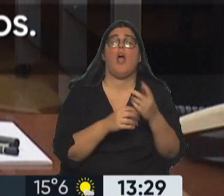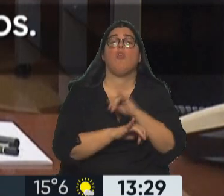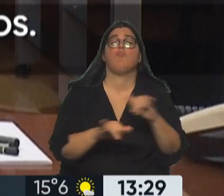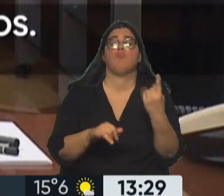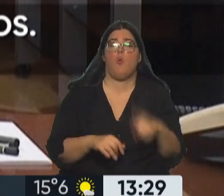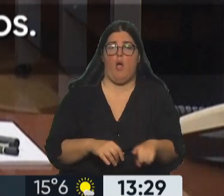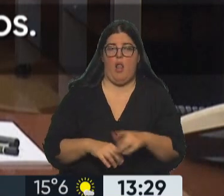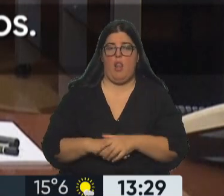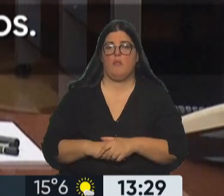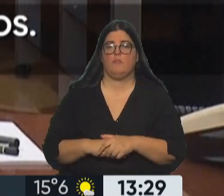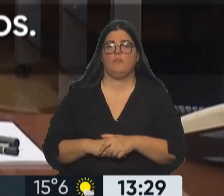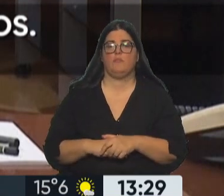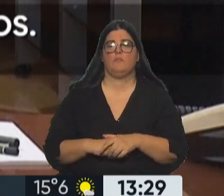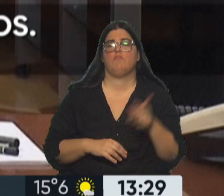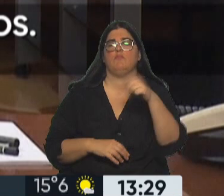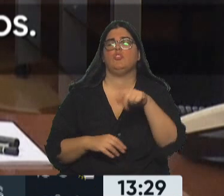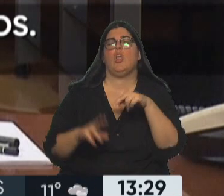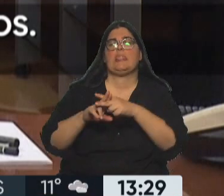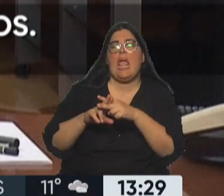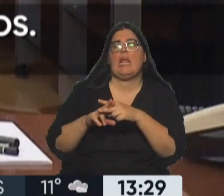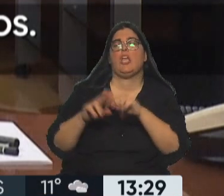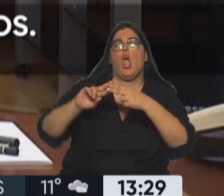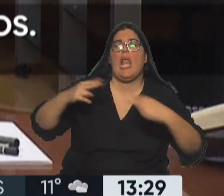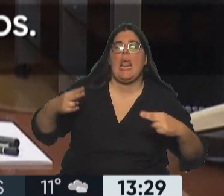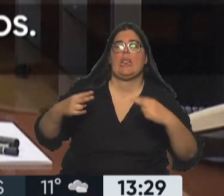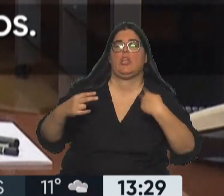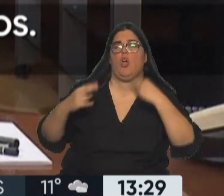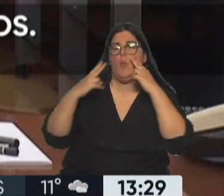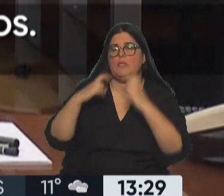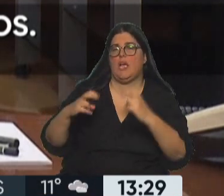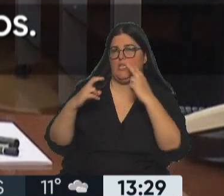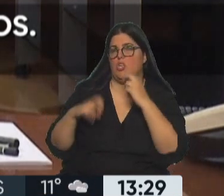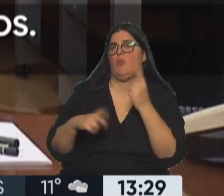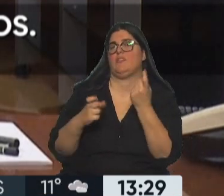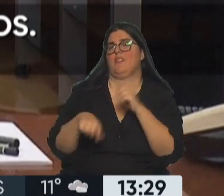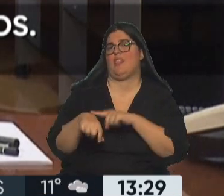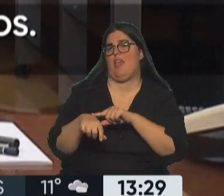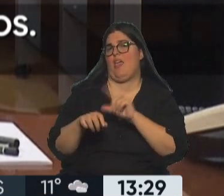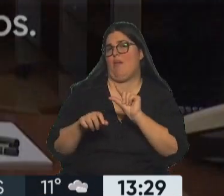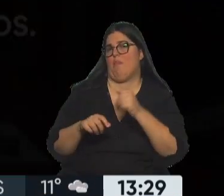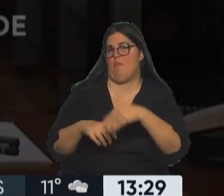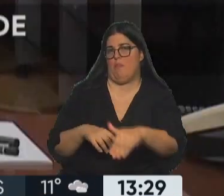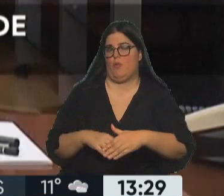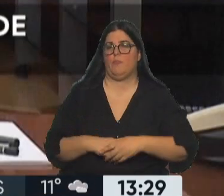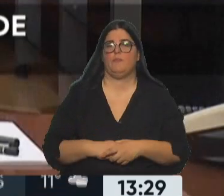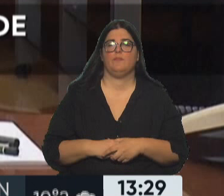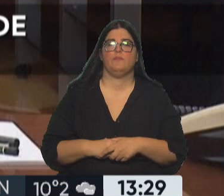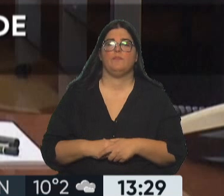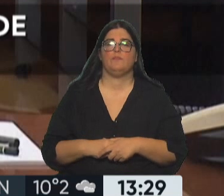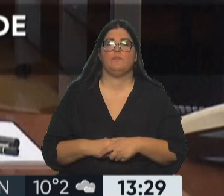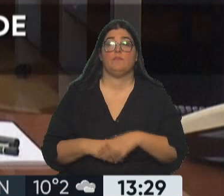проводятся экспертизы, и технические экспертизы, и генетические. На это нужно какое-то время. Месяца.